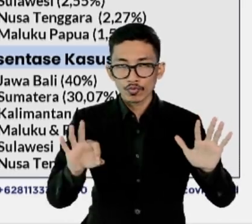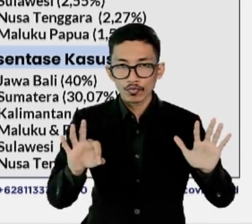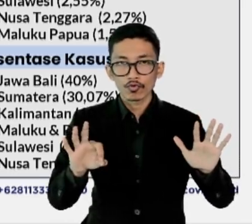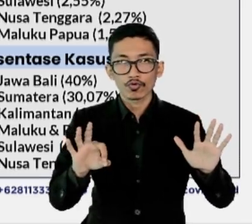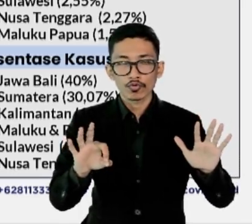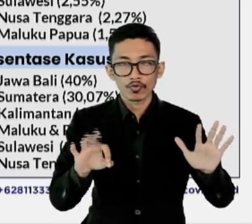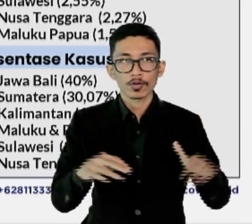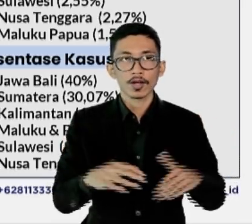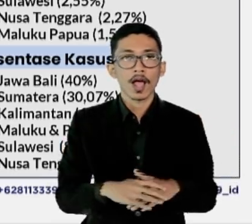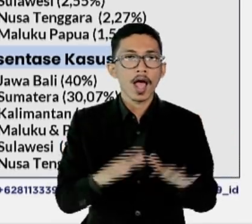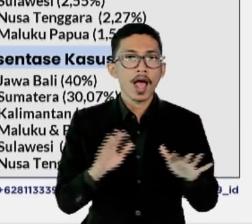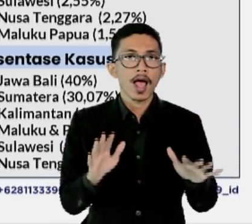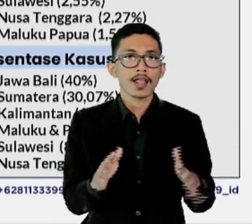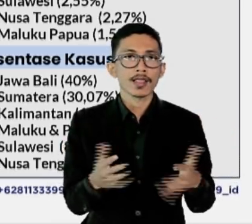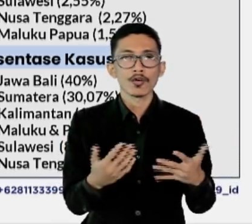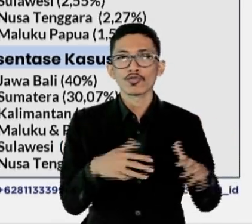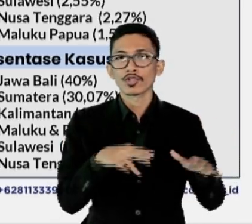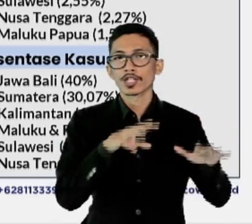atau